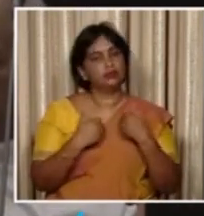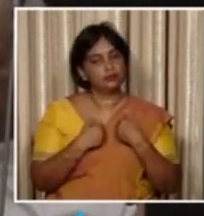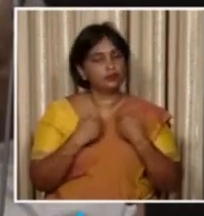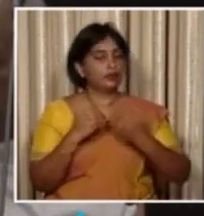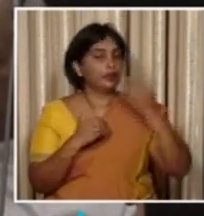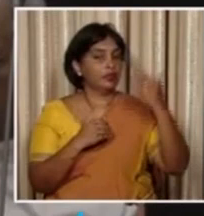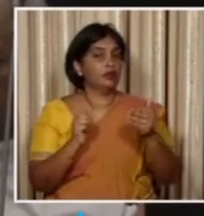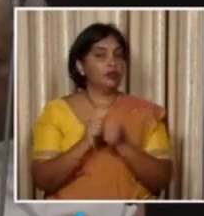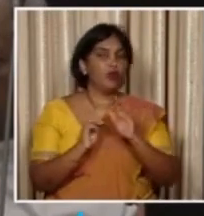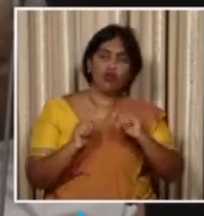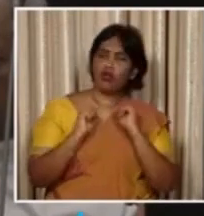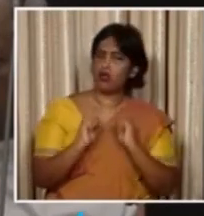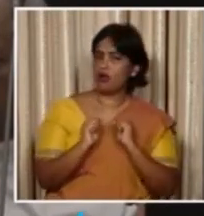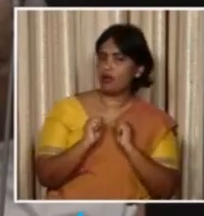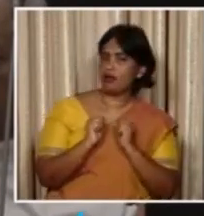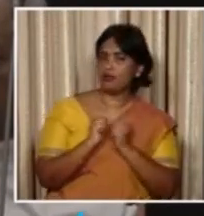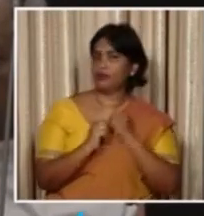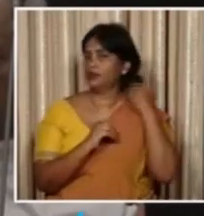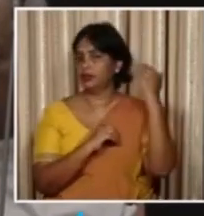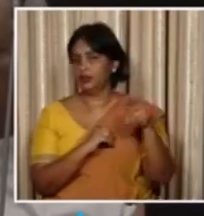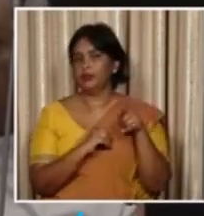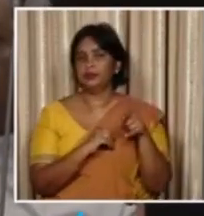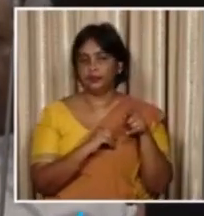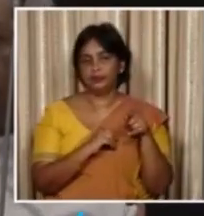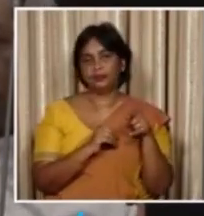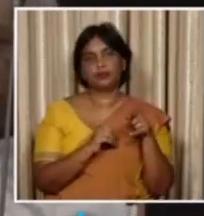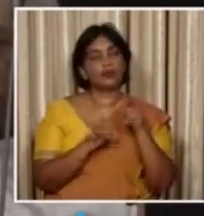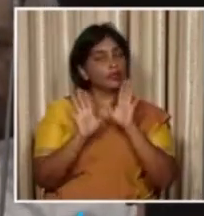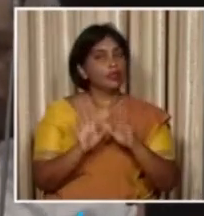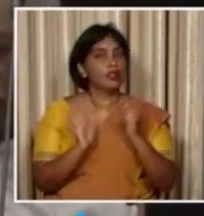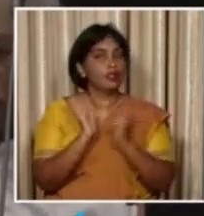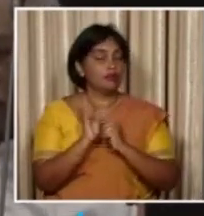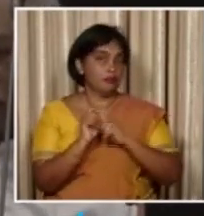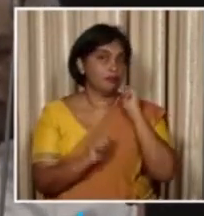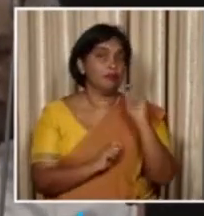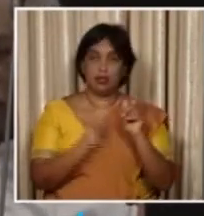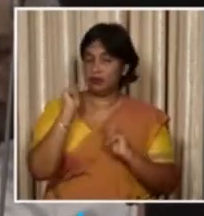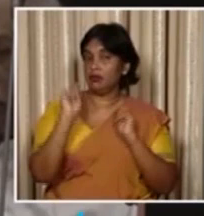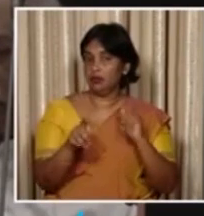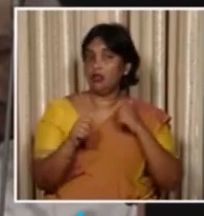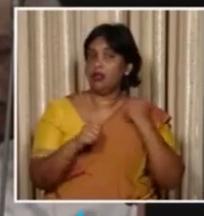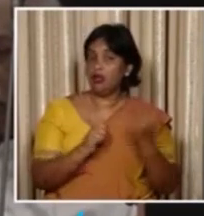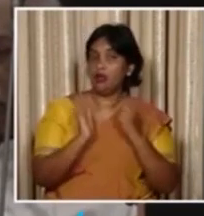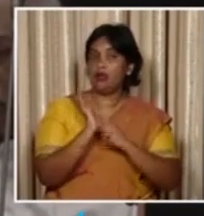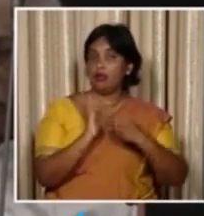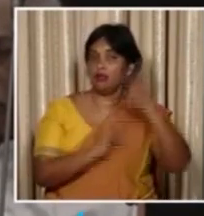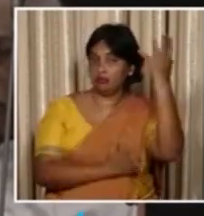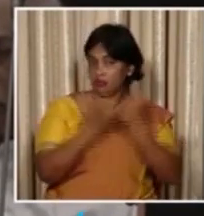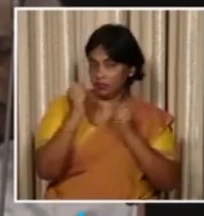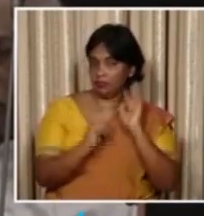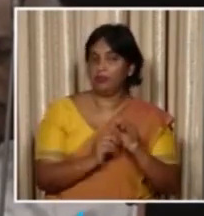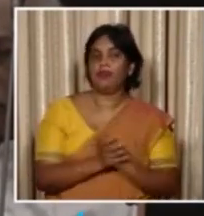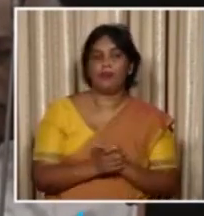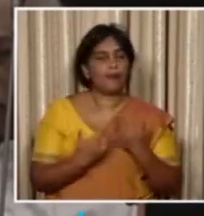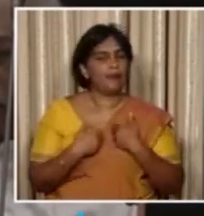ඊළඟ පියවර තියෙන්නේ කොහොමද අපි මෙතෙන්ට යන්නේ. මොකද අපි ණය ගෙවන්න තියෙනවා. අලුතෙන් ණය අරගන්න තියෙනවා.